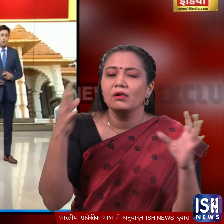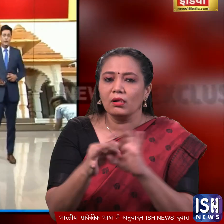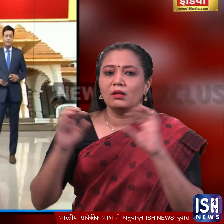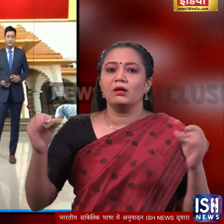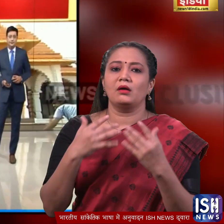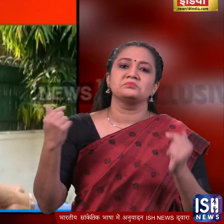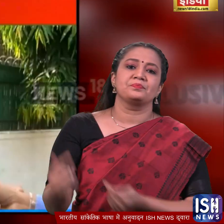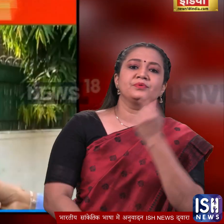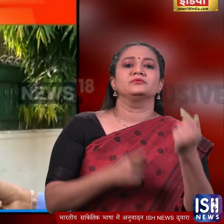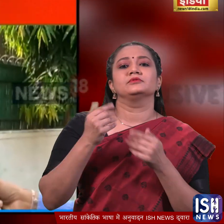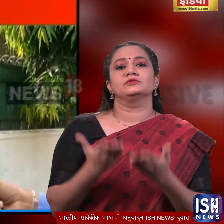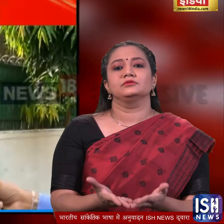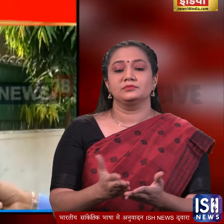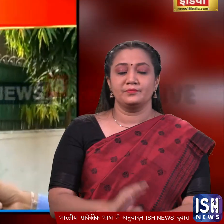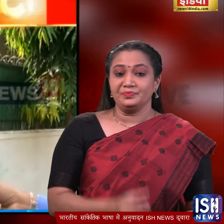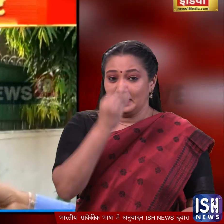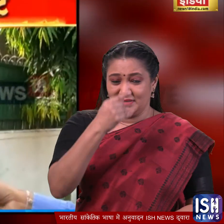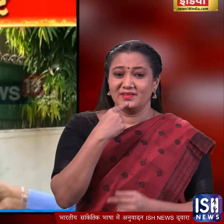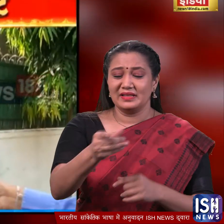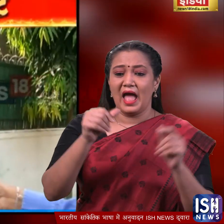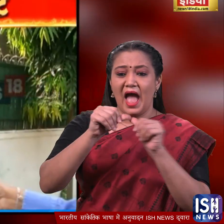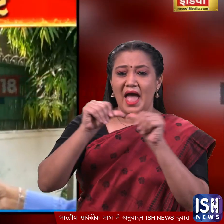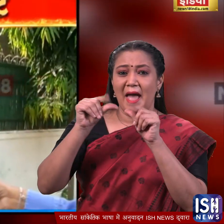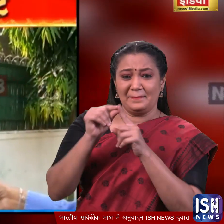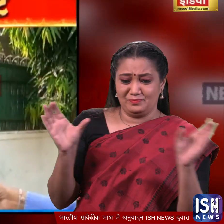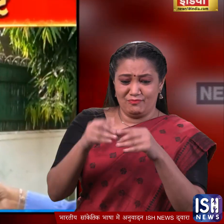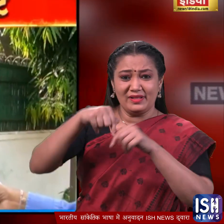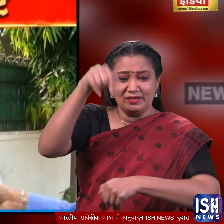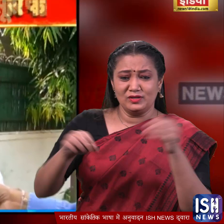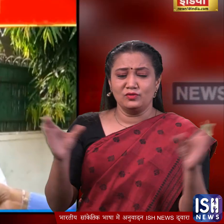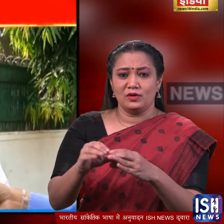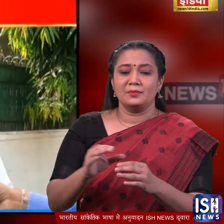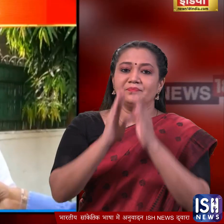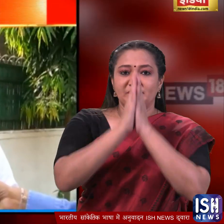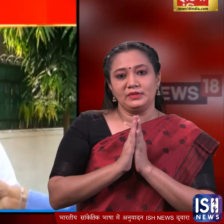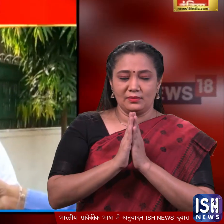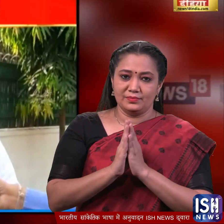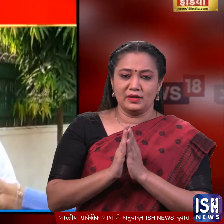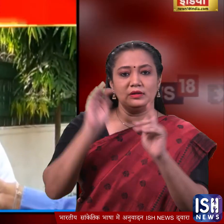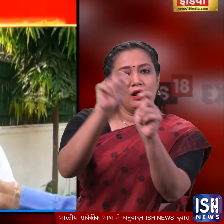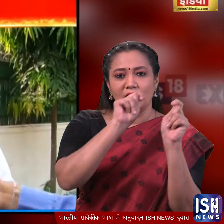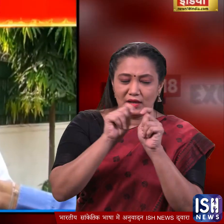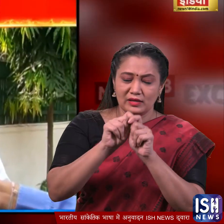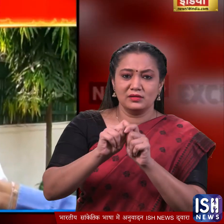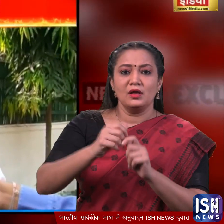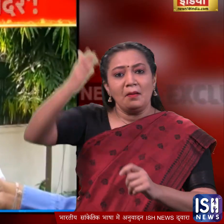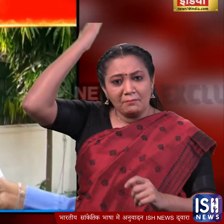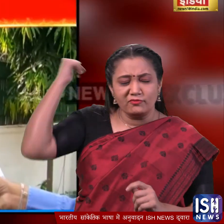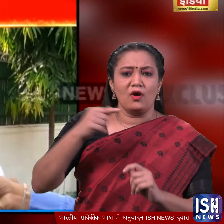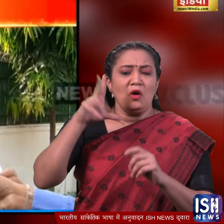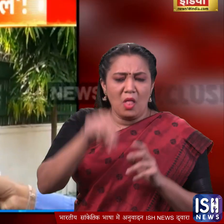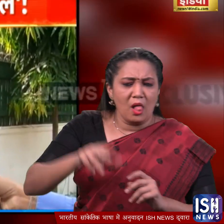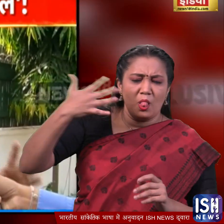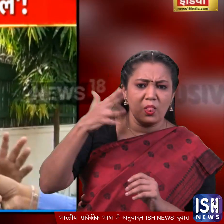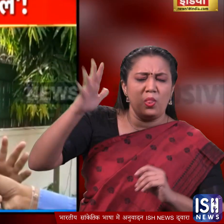भी शुरू हो गई और बीजेपी ने आम आदमी पार्टी पर तंज कस दिया। मंदिर निर्माण के रास्ते